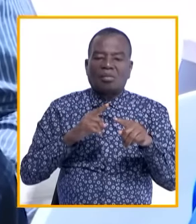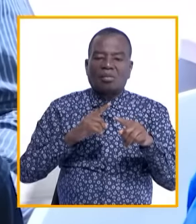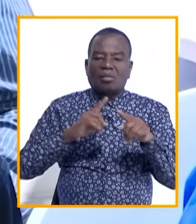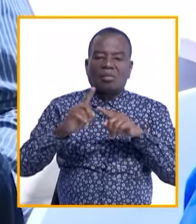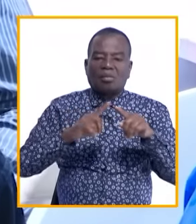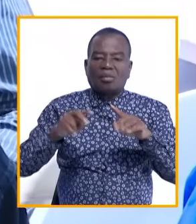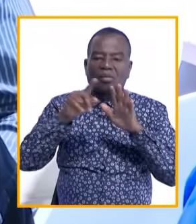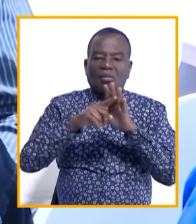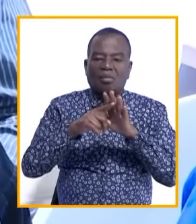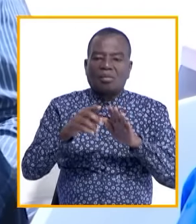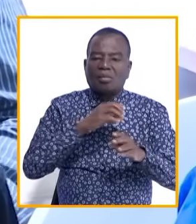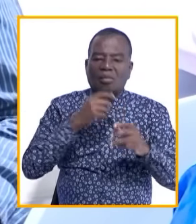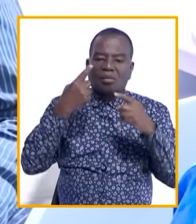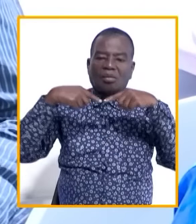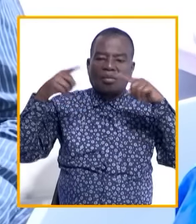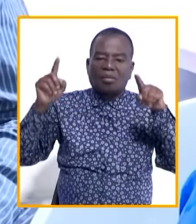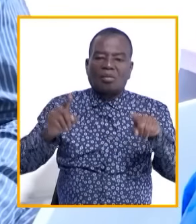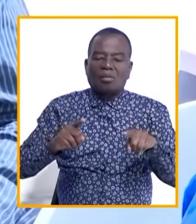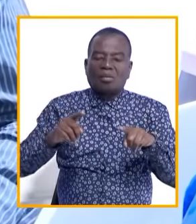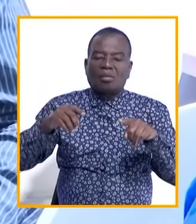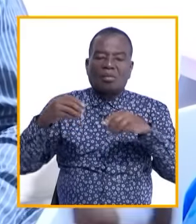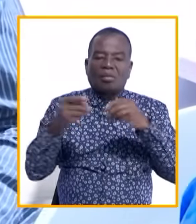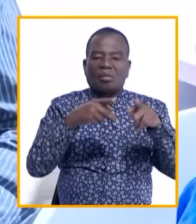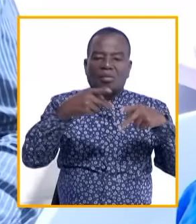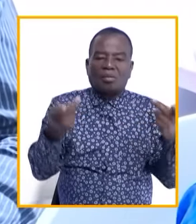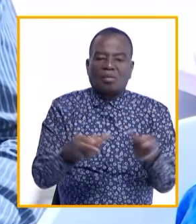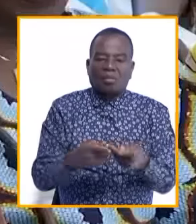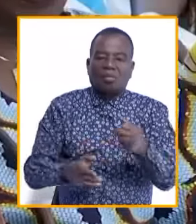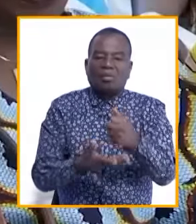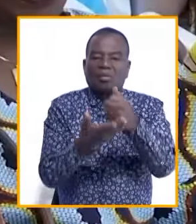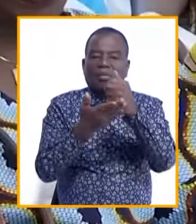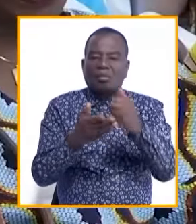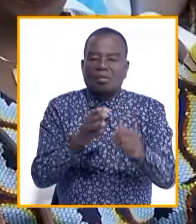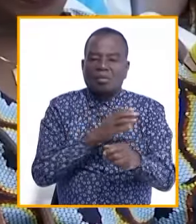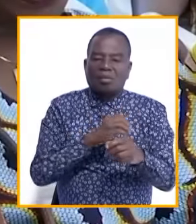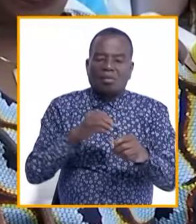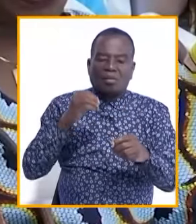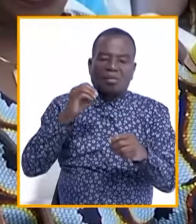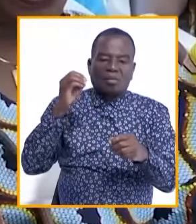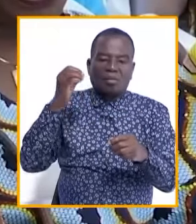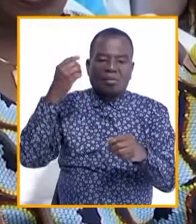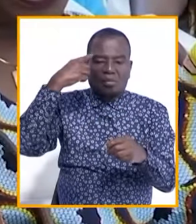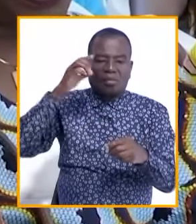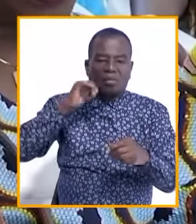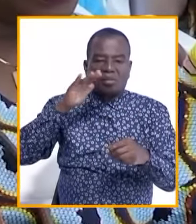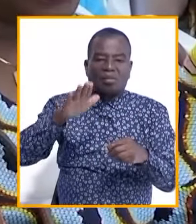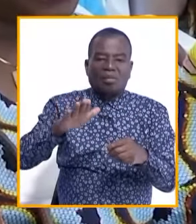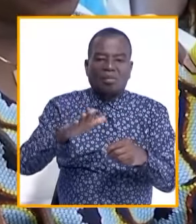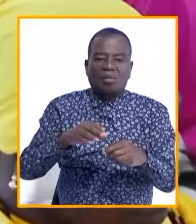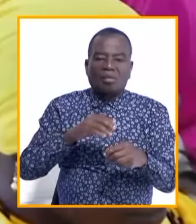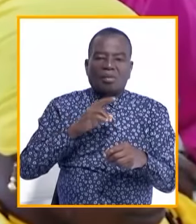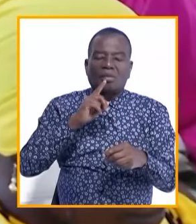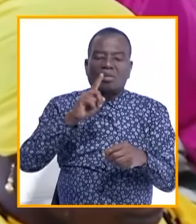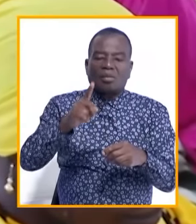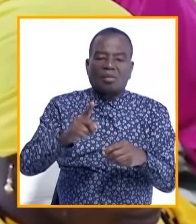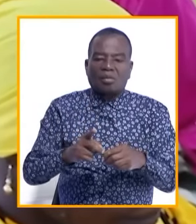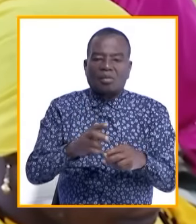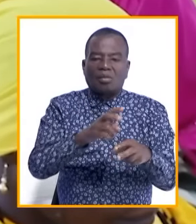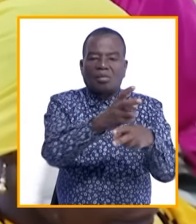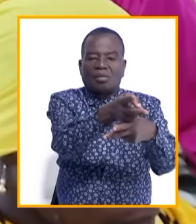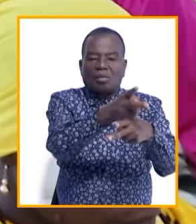participantes. Lors des échanges, le président de la chaîne citoyenne et républicaine annonce la mise en place d'une chaîne d'entraide pour les femmes. Amadou